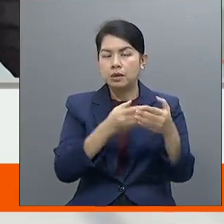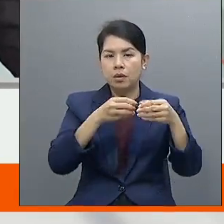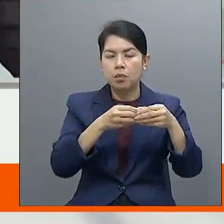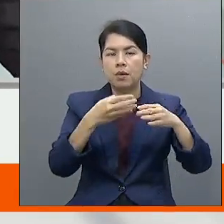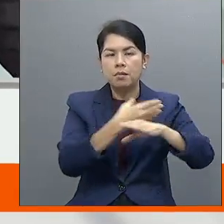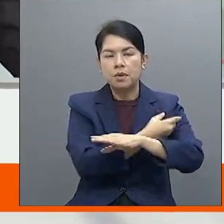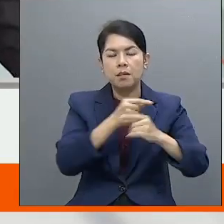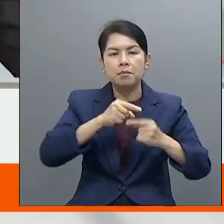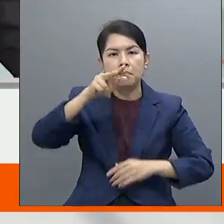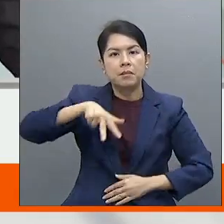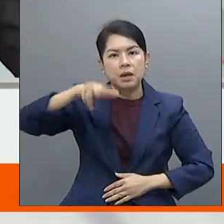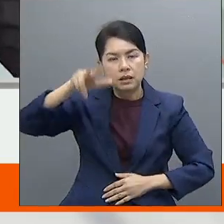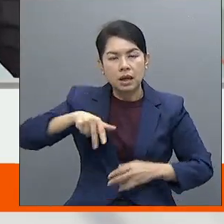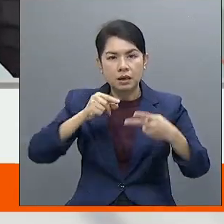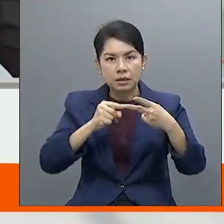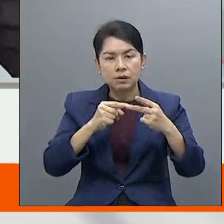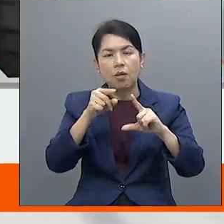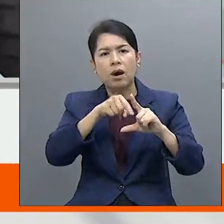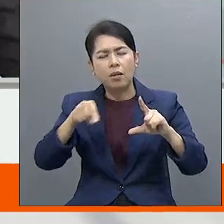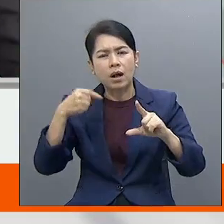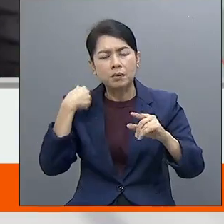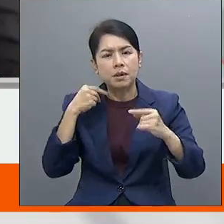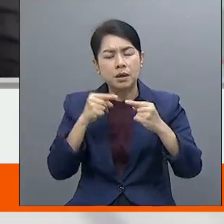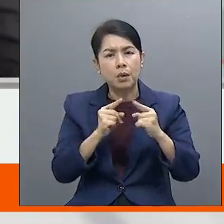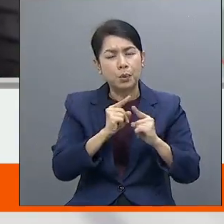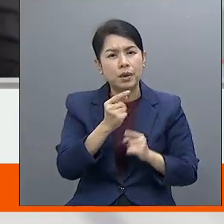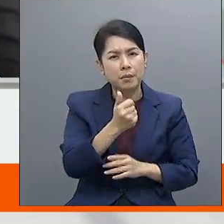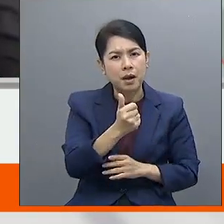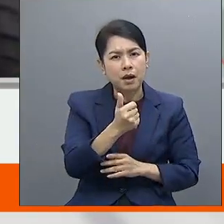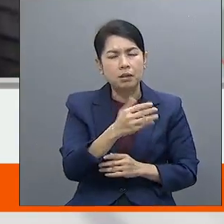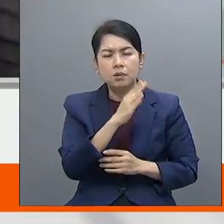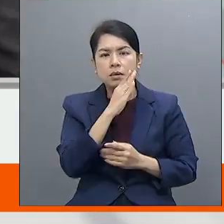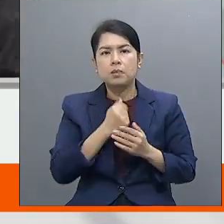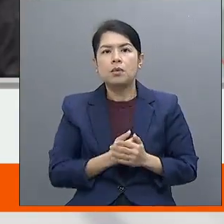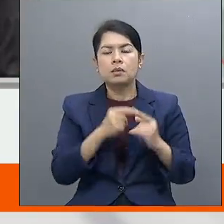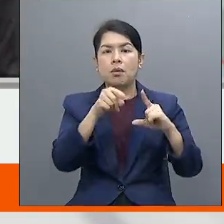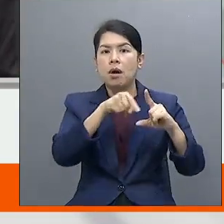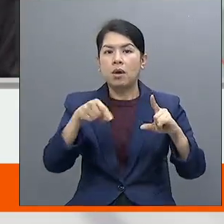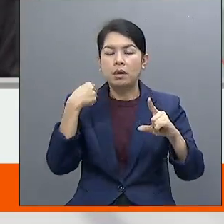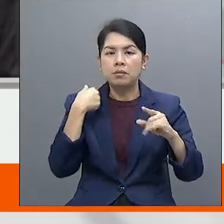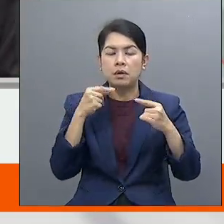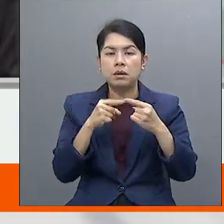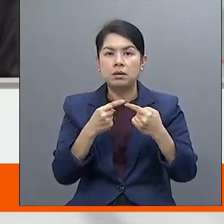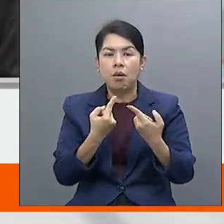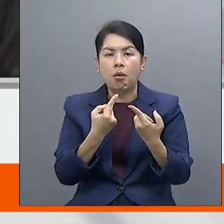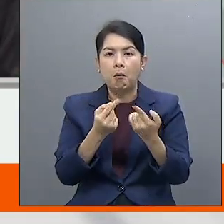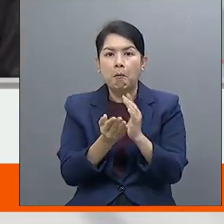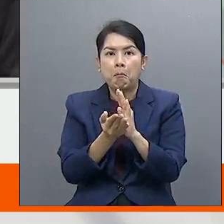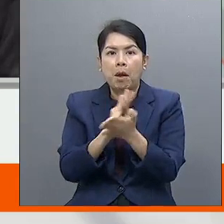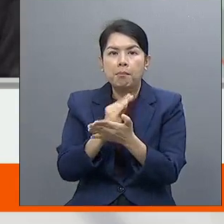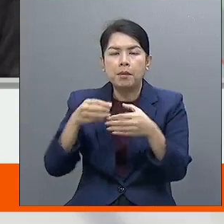วไกลแล้วเกมหลังจากนี้มันจะออกมาในแง่ไหนถึงขั้นที่ก้าวไกลเนี่ยจะต้องพลิกไปเป็นฝ่ายค้านเลยหรือไม่นะคะ